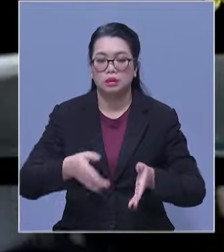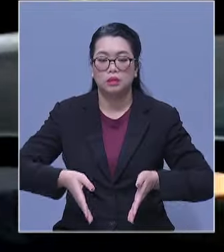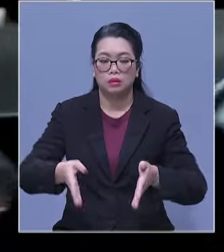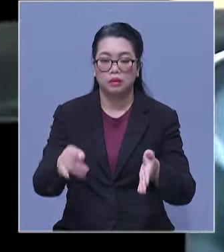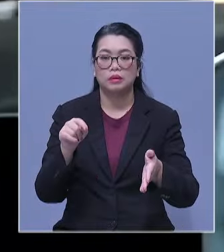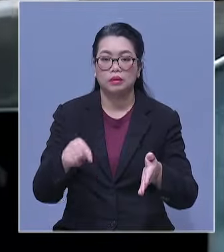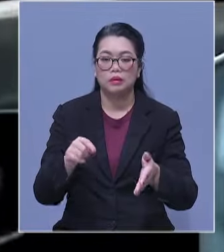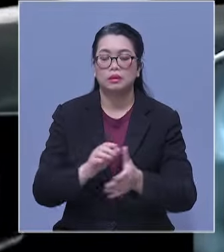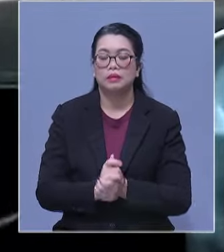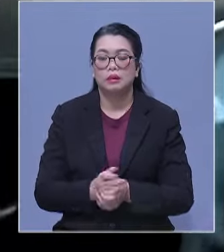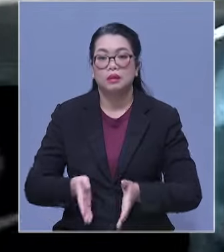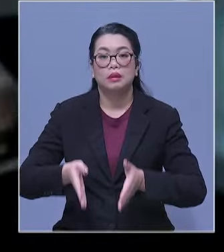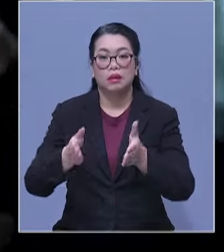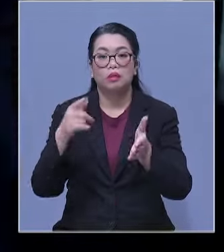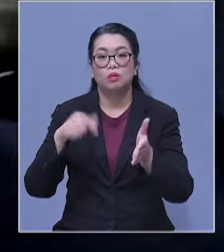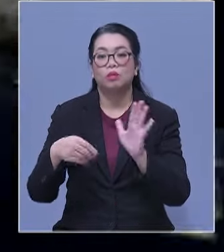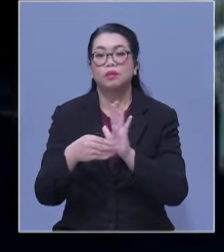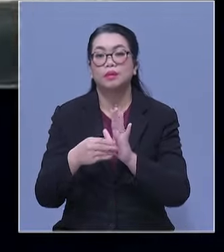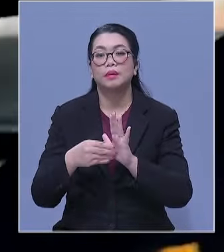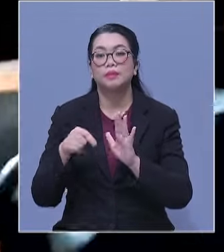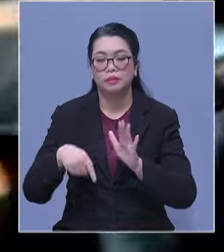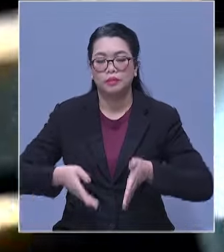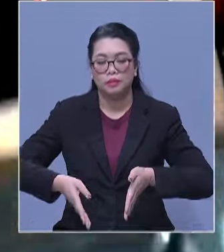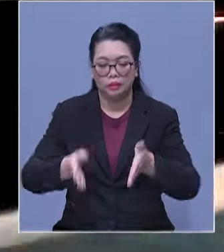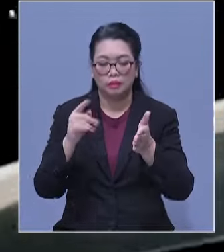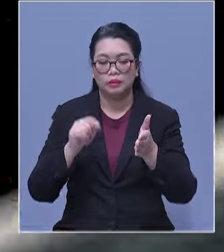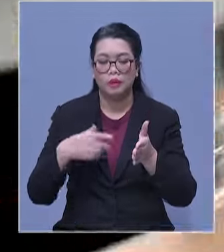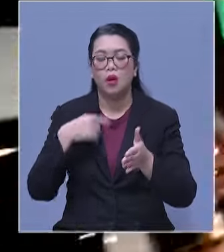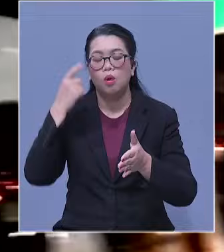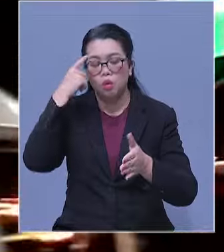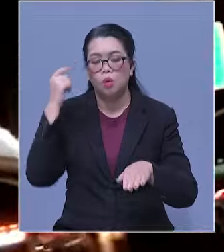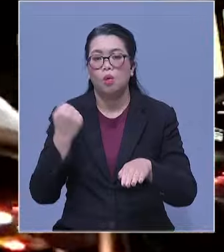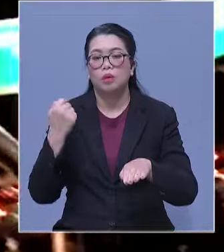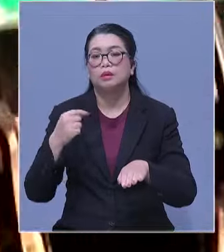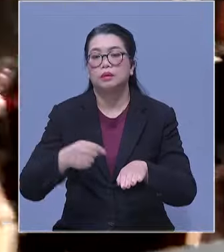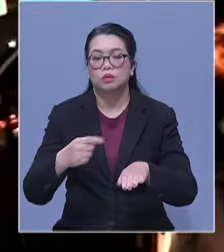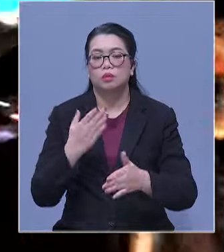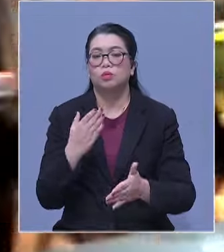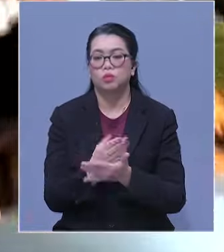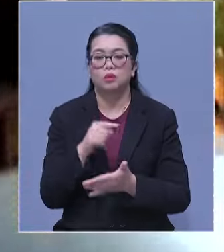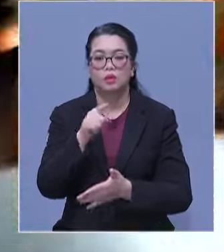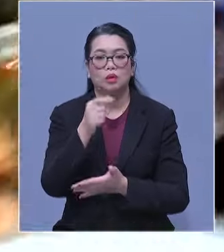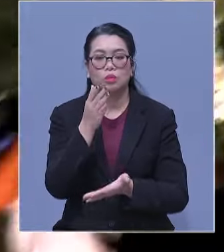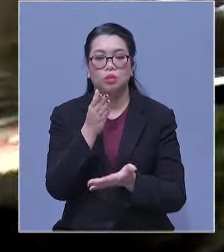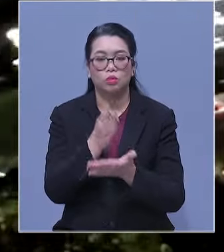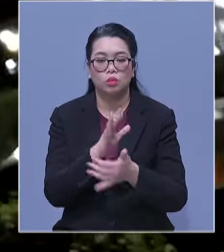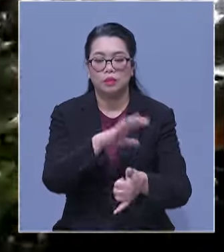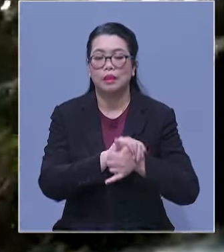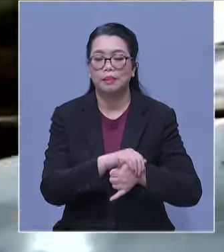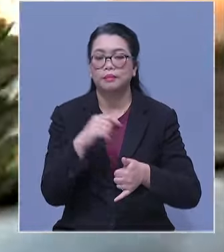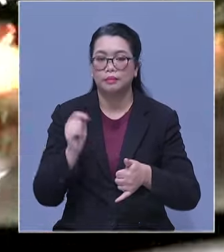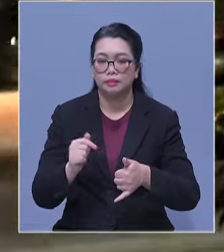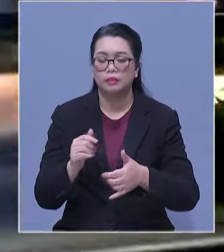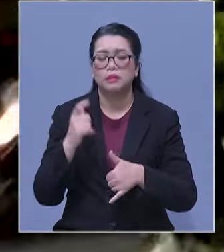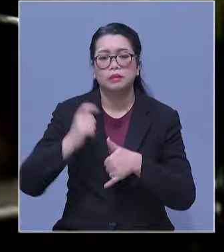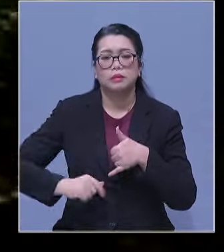าวดีรังสิตหลังตำรวจเนี่ยตามมาพักหนึ่งนะคะจนรู้ว่ารถคันนี้เป็นรถของนายนัทก็สั่งให้หยุดรถแล้วก็ควบคุมตัวพฤติกร